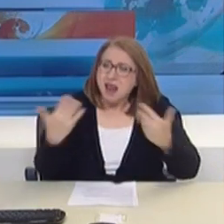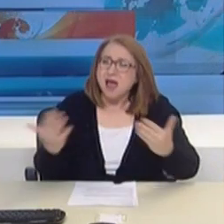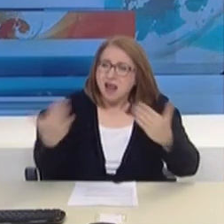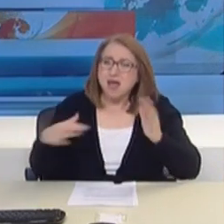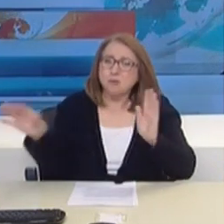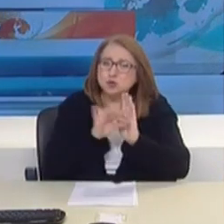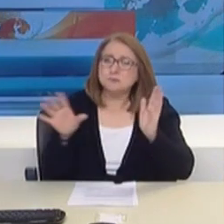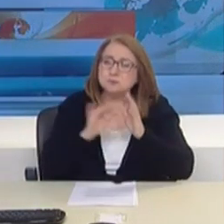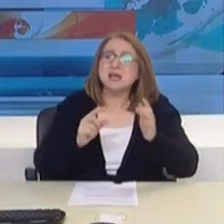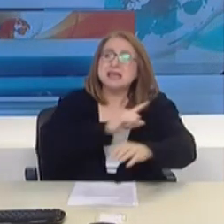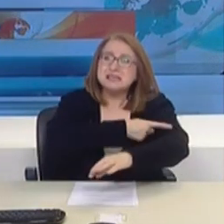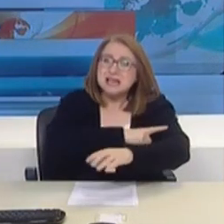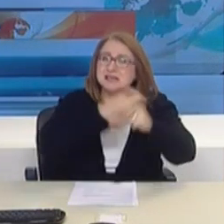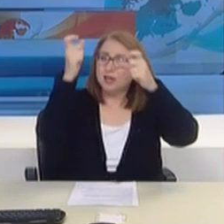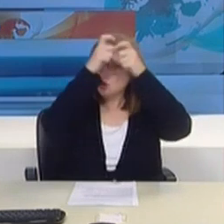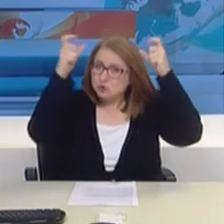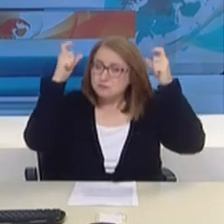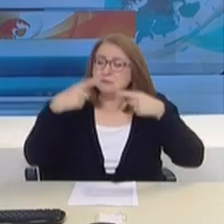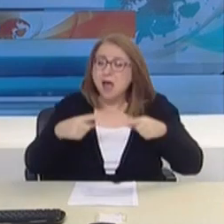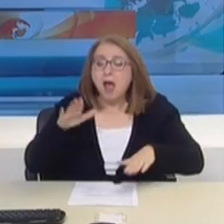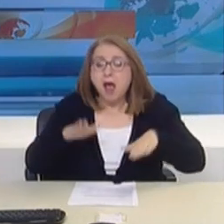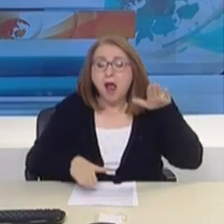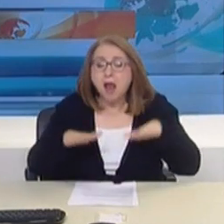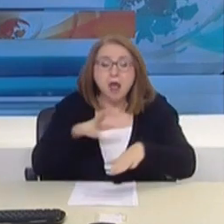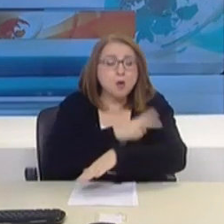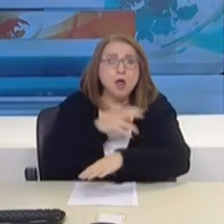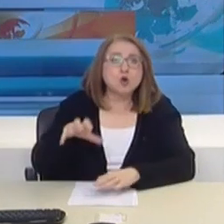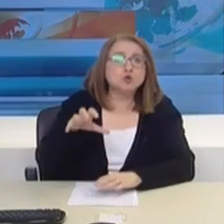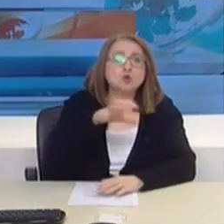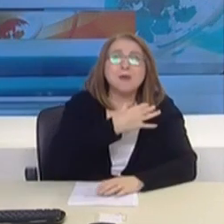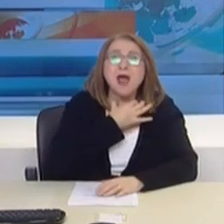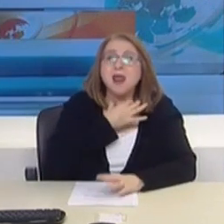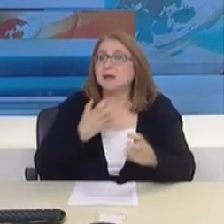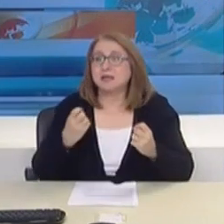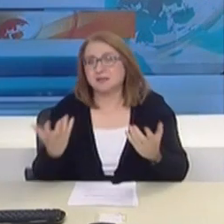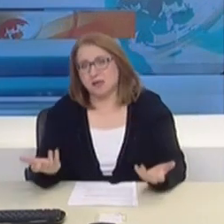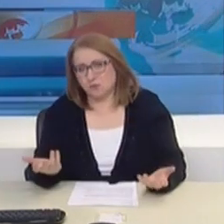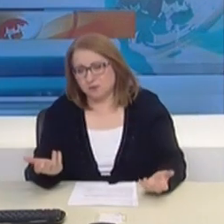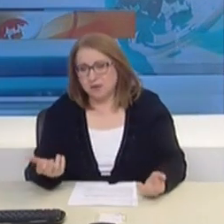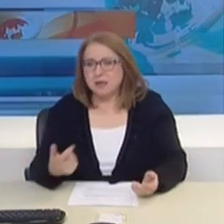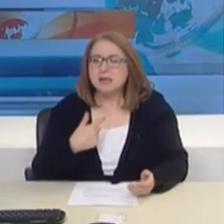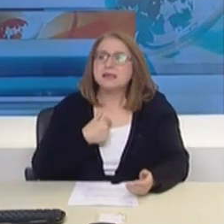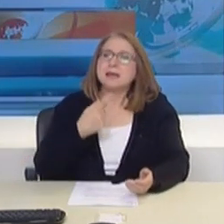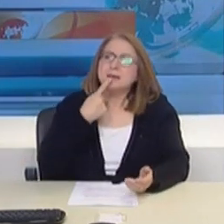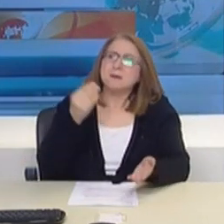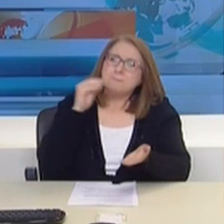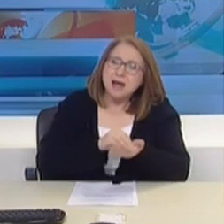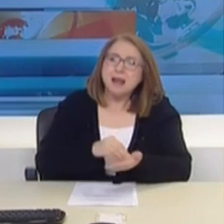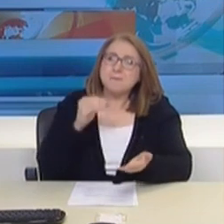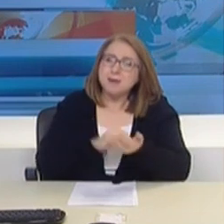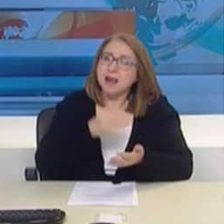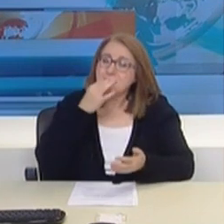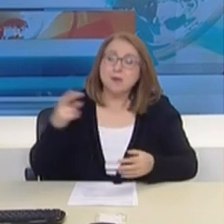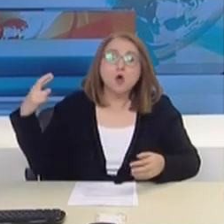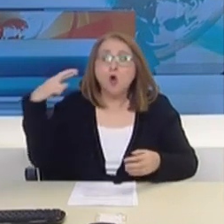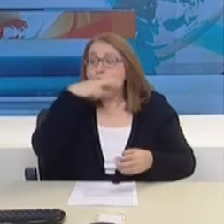προσωπικού σύμφωνα με τις ανάγκες που προκύπτουν στα νοσοκομεία μας. Και όπως έχει επανειλημμένα τονίσει ο